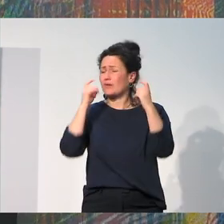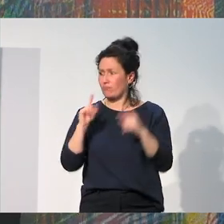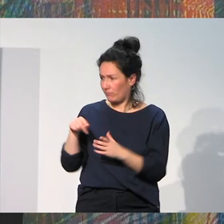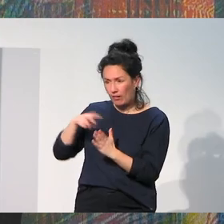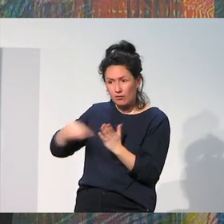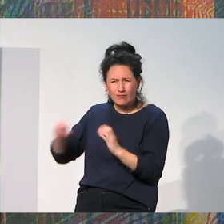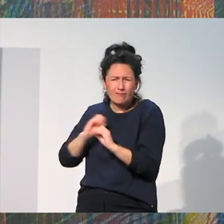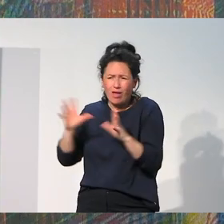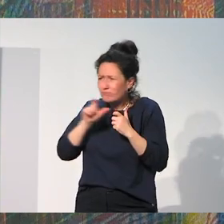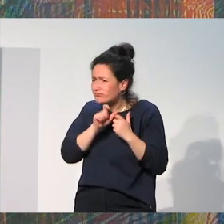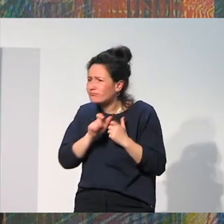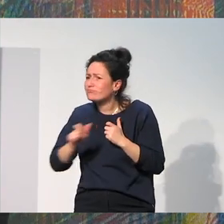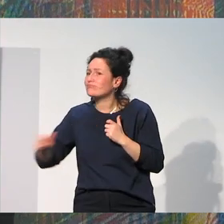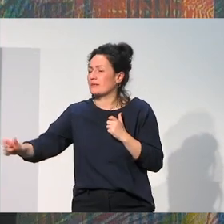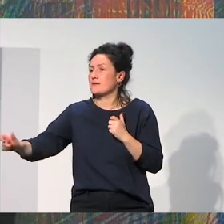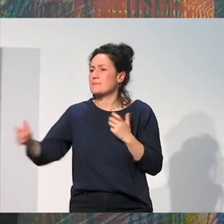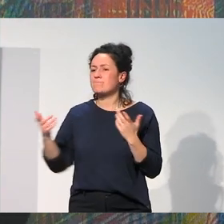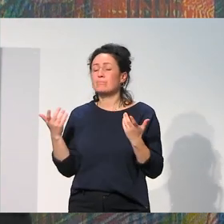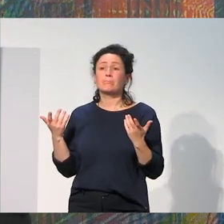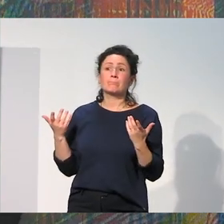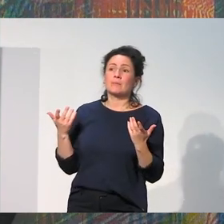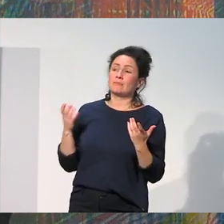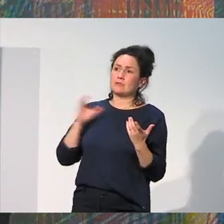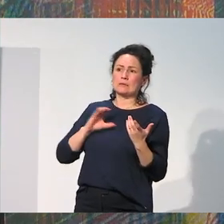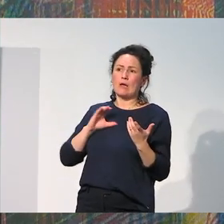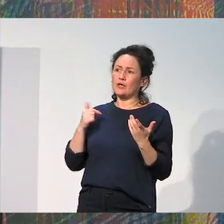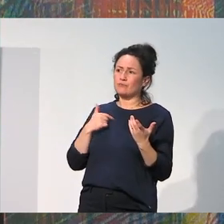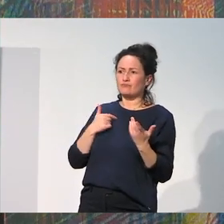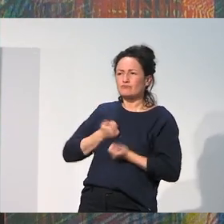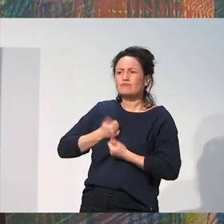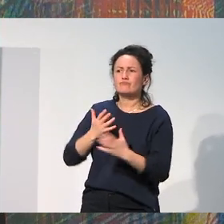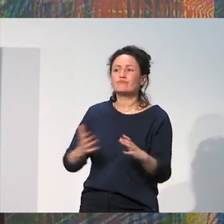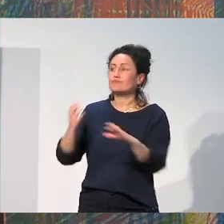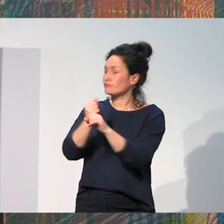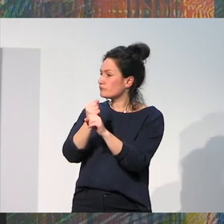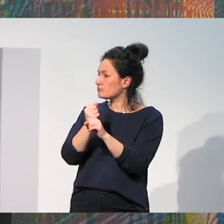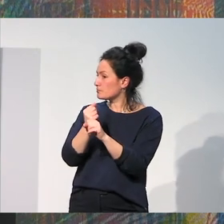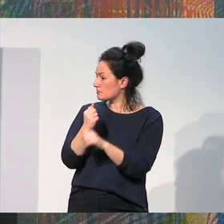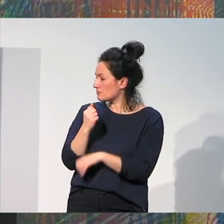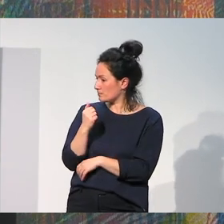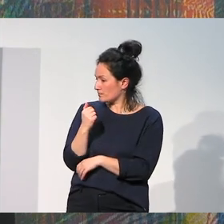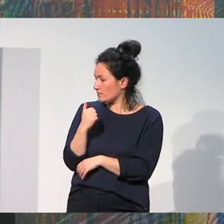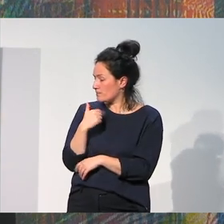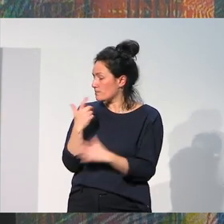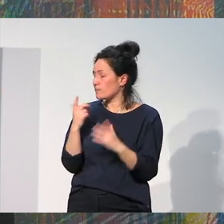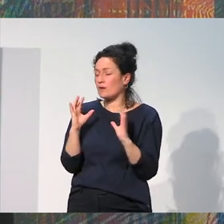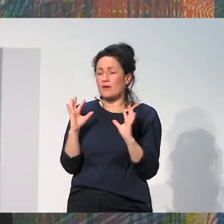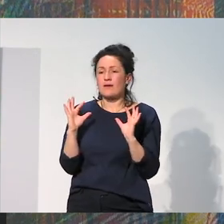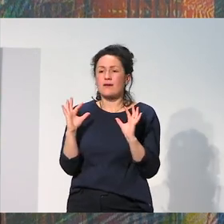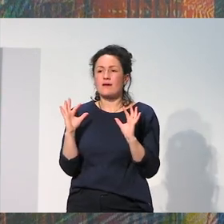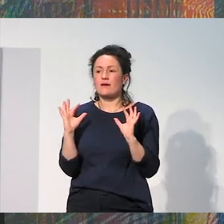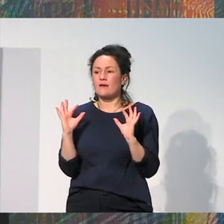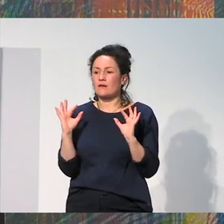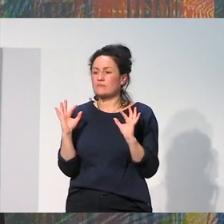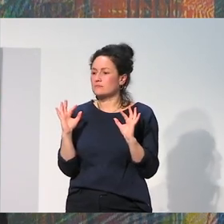comment ça se déploie, mais pour le dire avec mes mots, du coup, je pense que la dimension... La